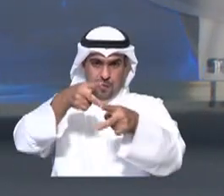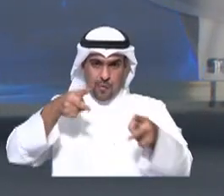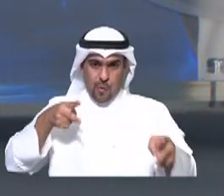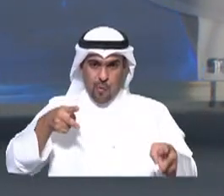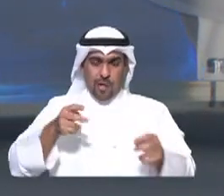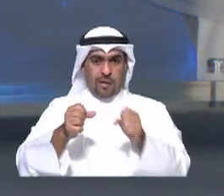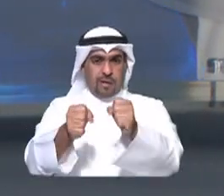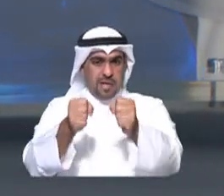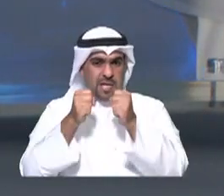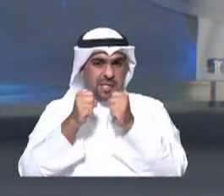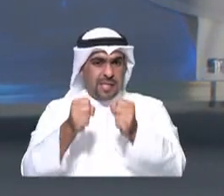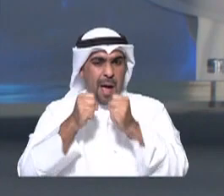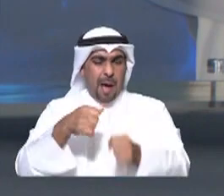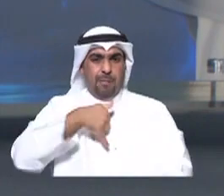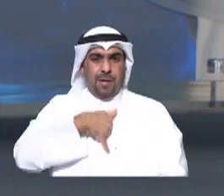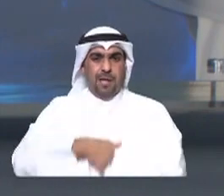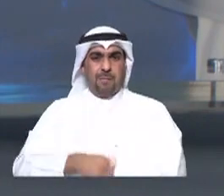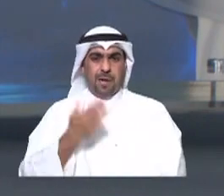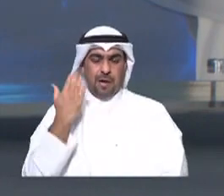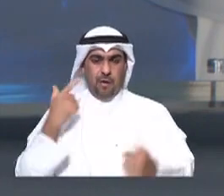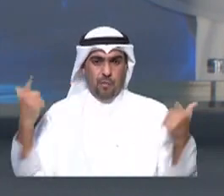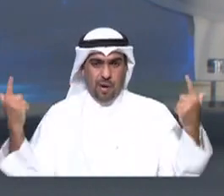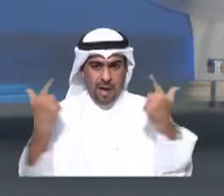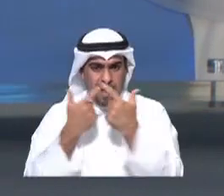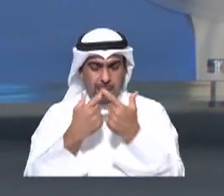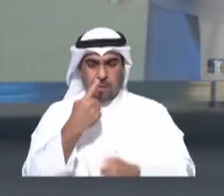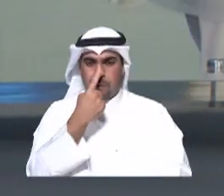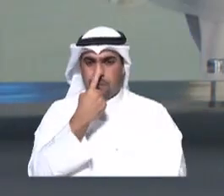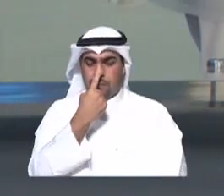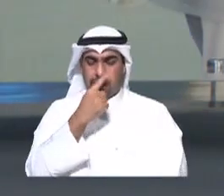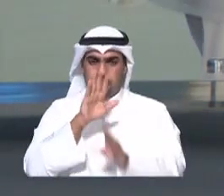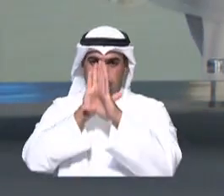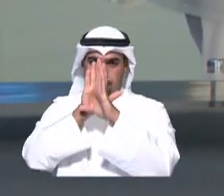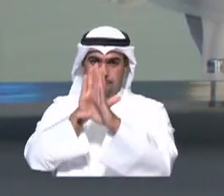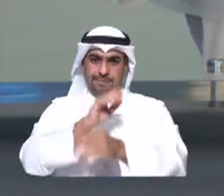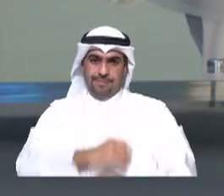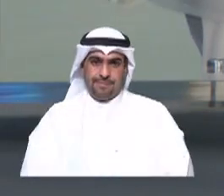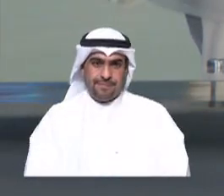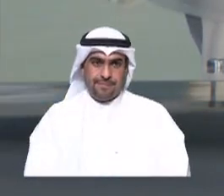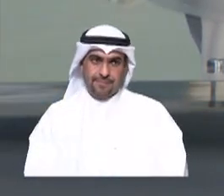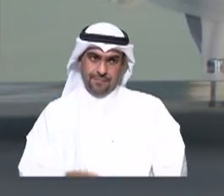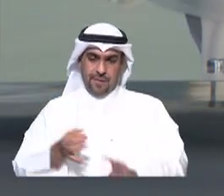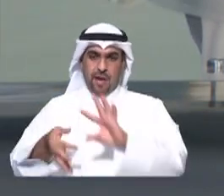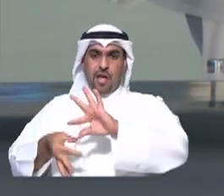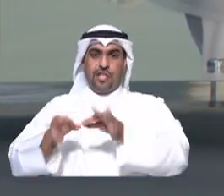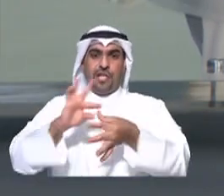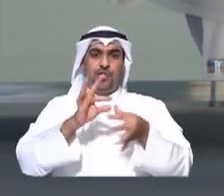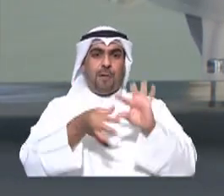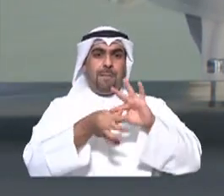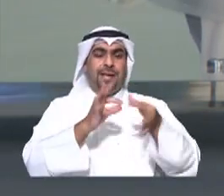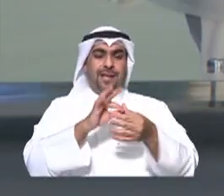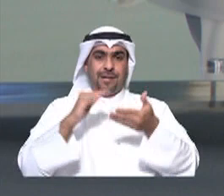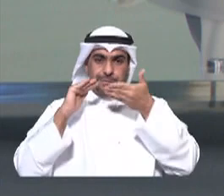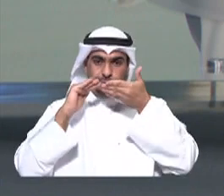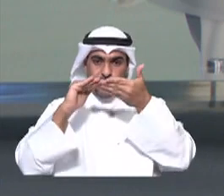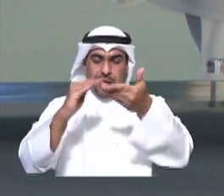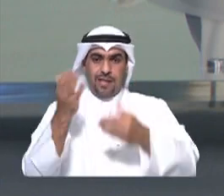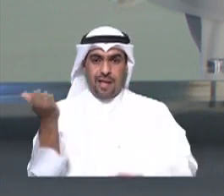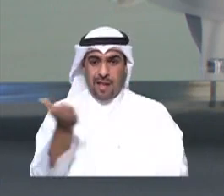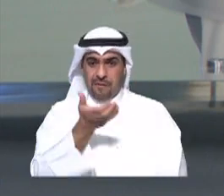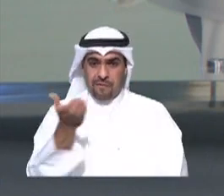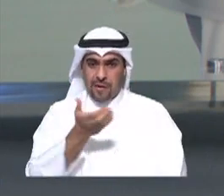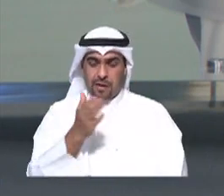الصعبة التي يمر بها الأشقاء في اليمن. تعد الجمعية الخيرية الكويتية علامة بارزة في ساحة